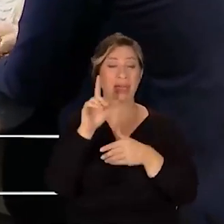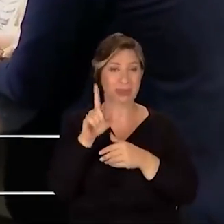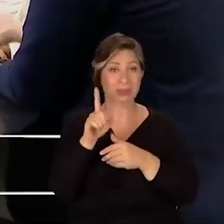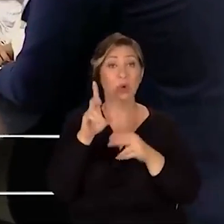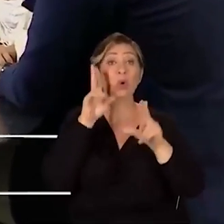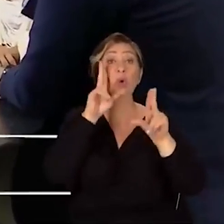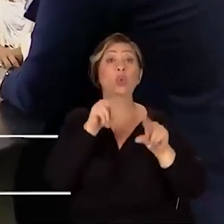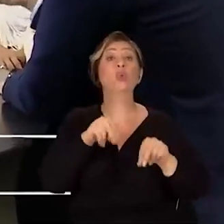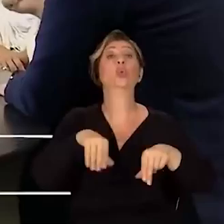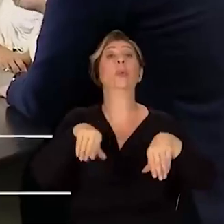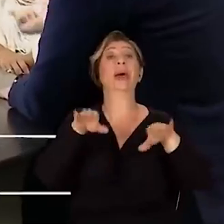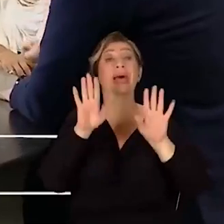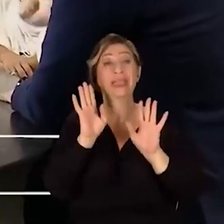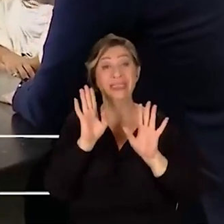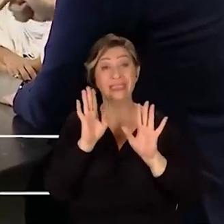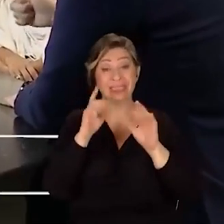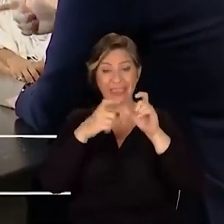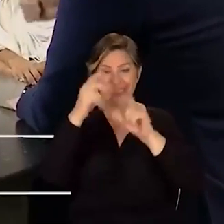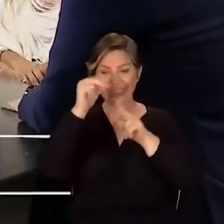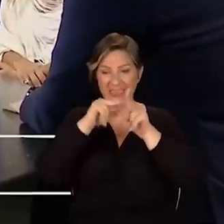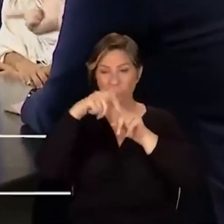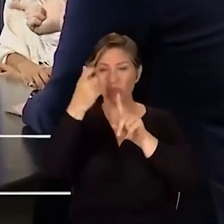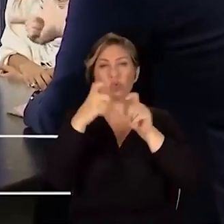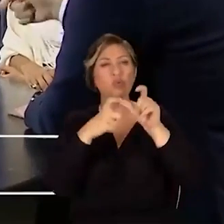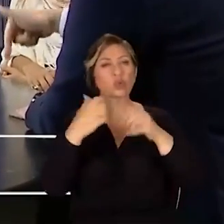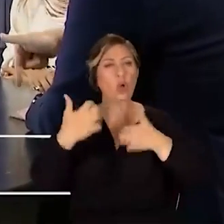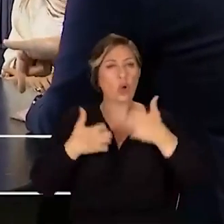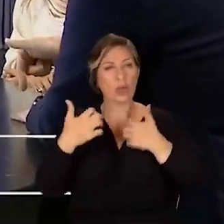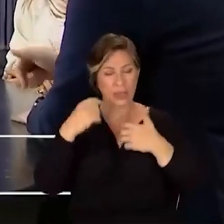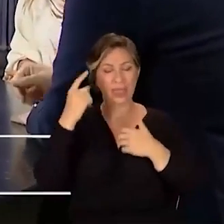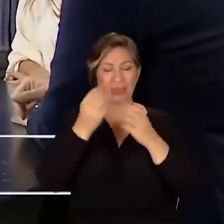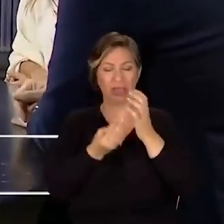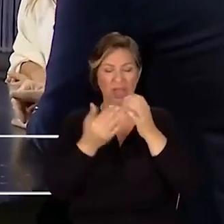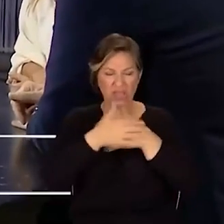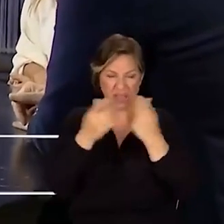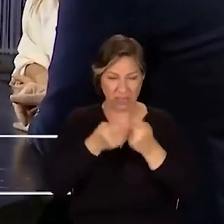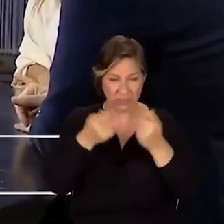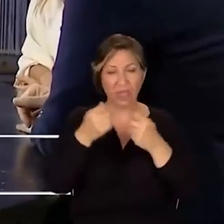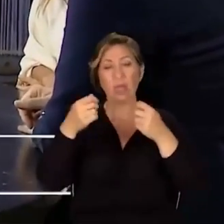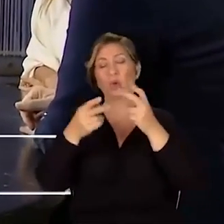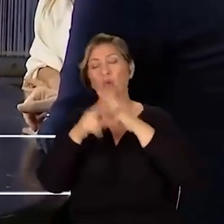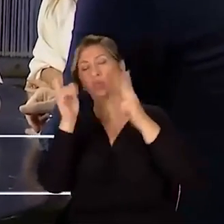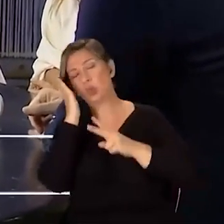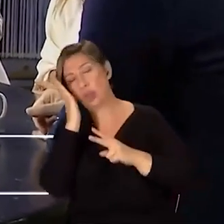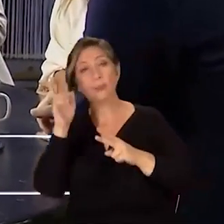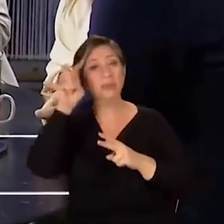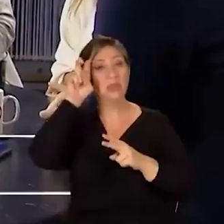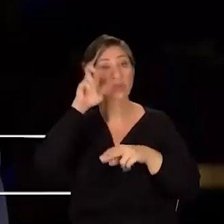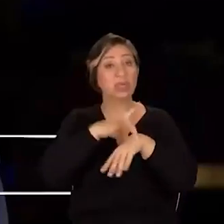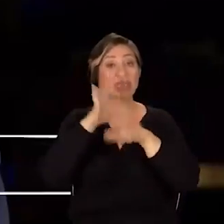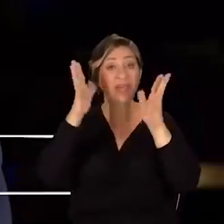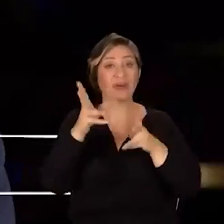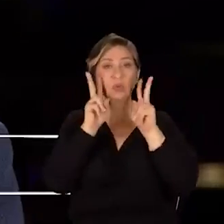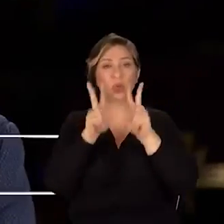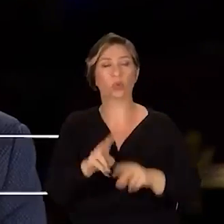Çünkü uyumayanlarda, siklusunu bozup işte geceleri çalışıp gündüzleri uyuyanlarda psikolojik hastalıklarda çok daha sık görülüyor.